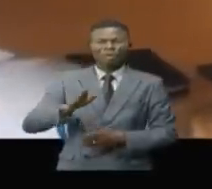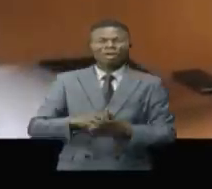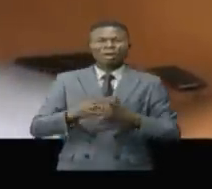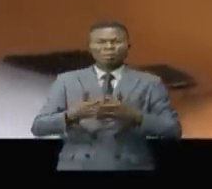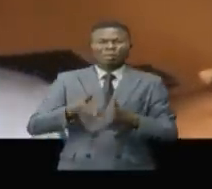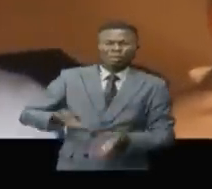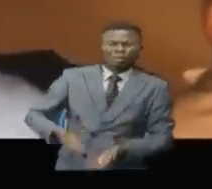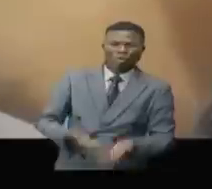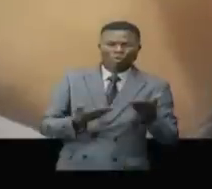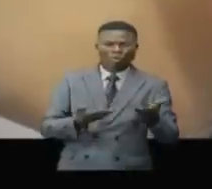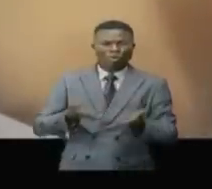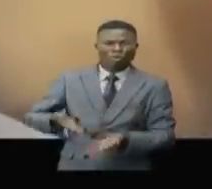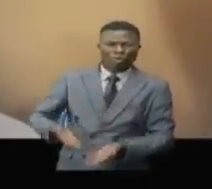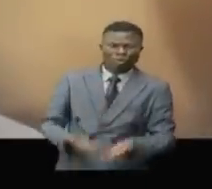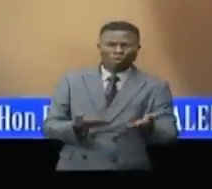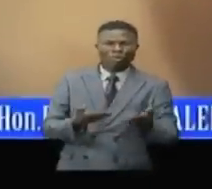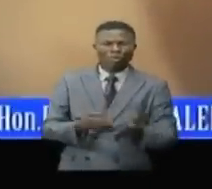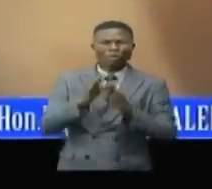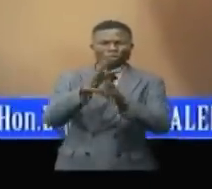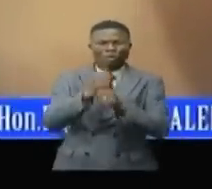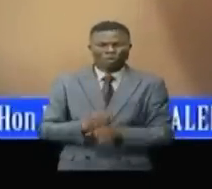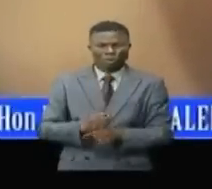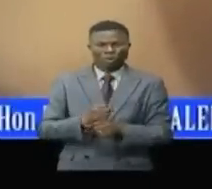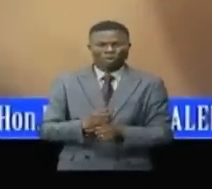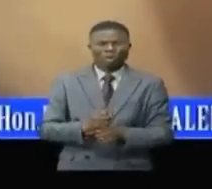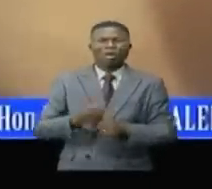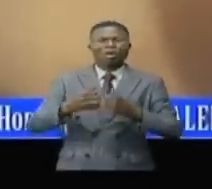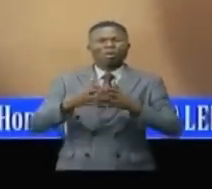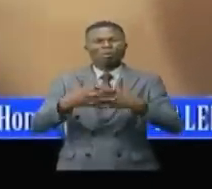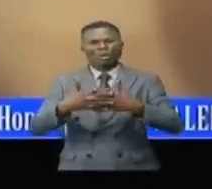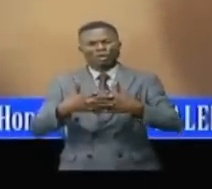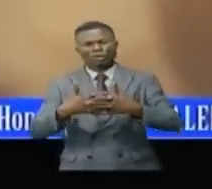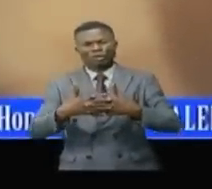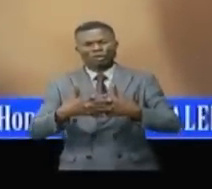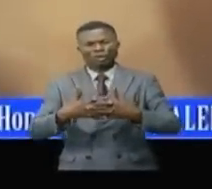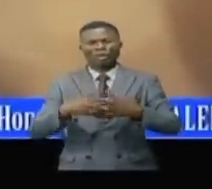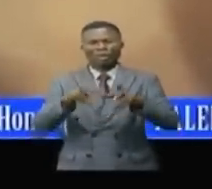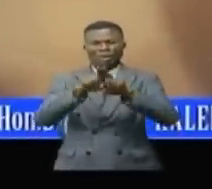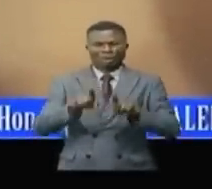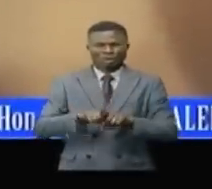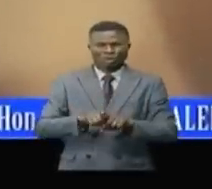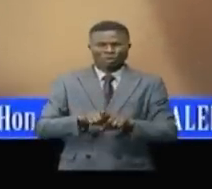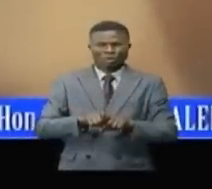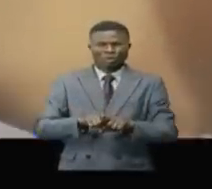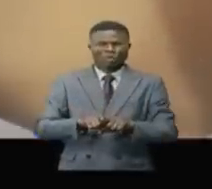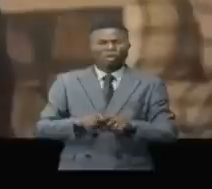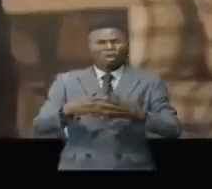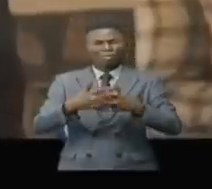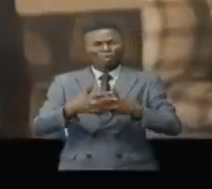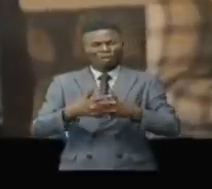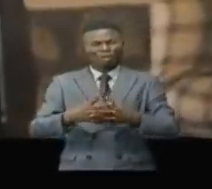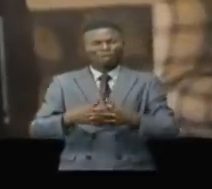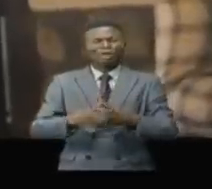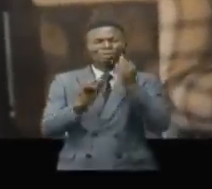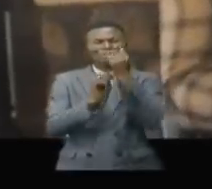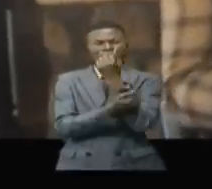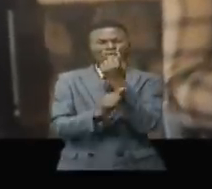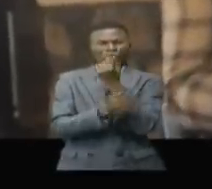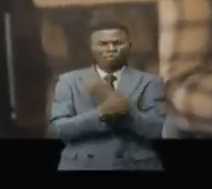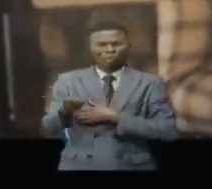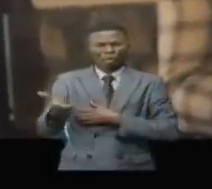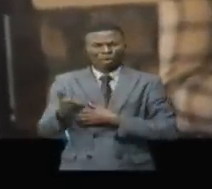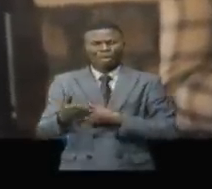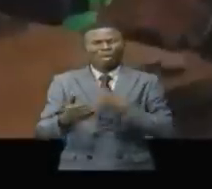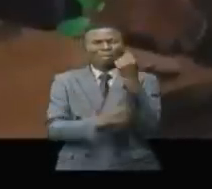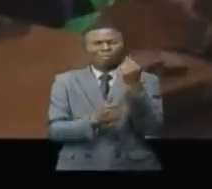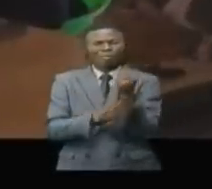de belleuses, l'acquisition des engins, donc engraineuses pour maïs. À leur tour, les